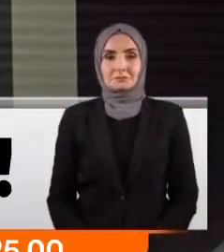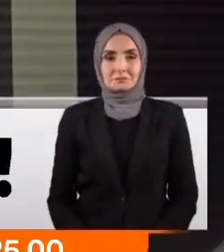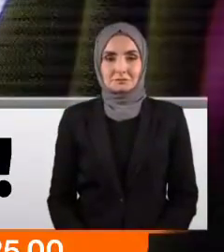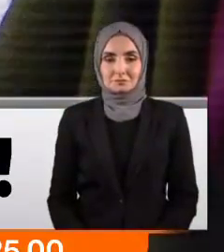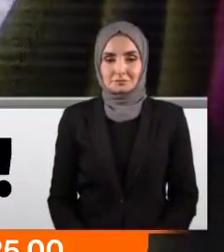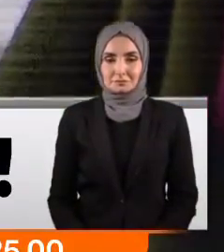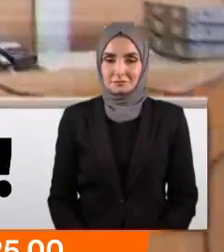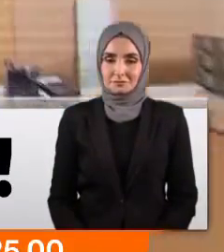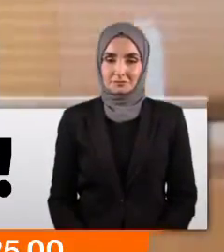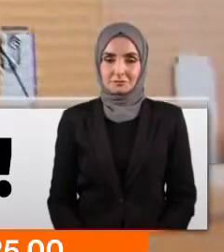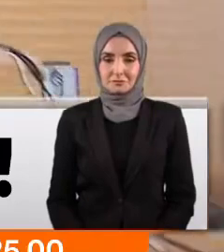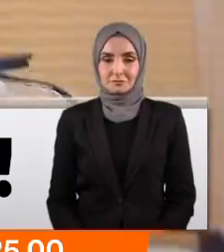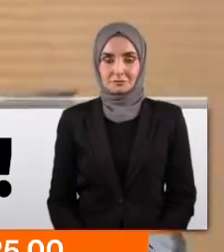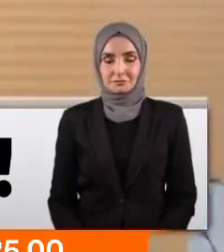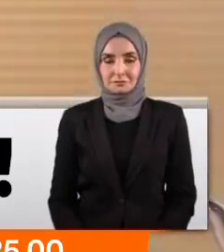dediler